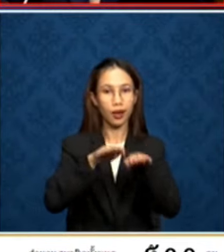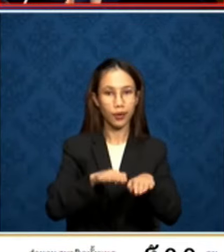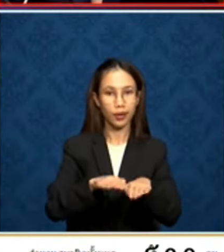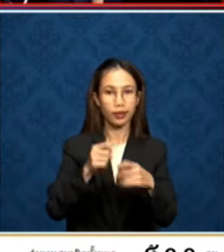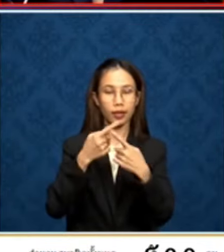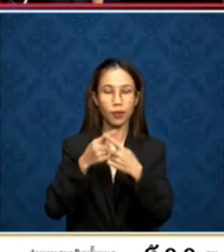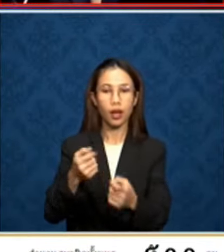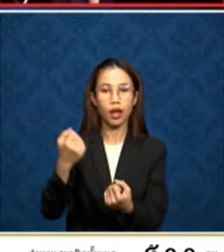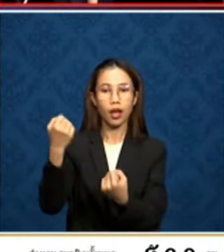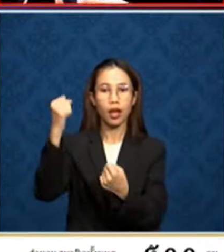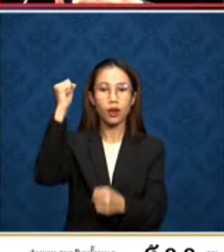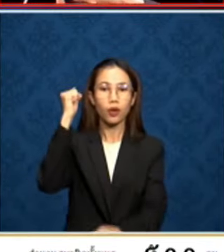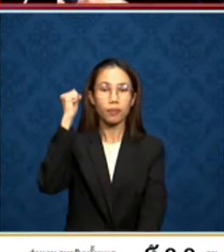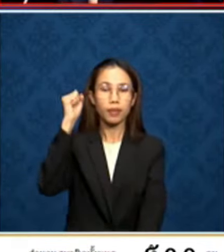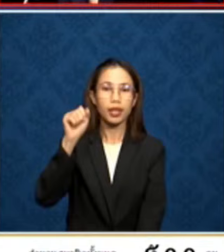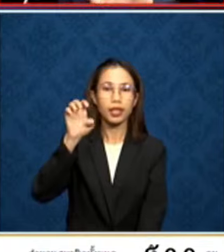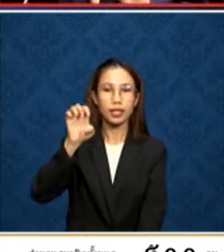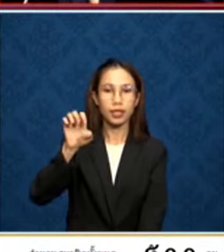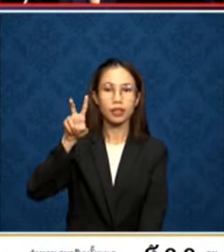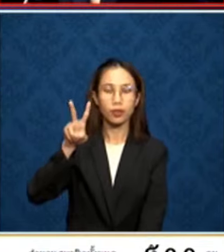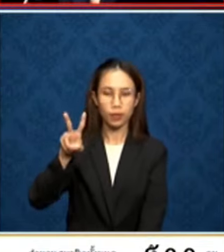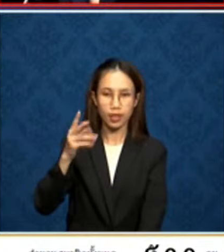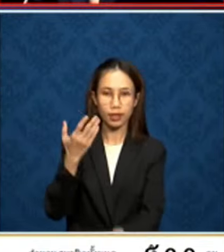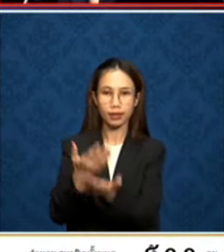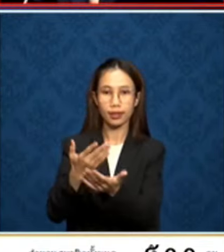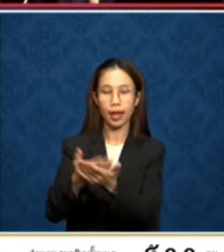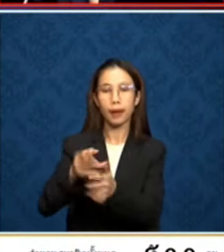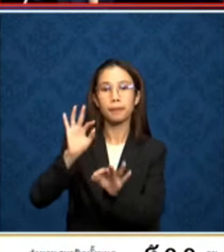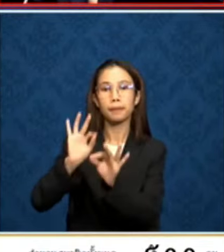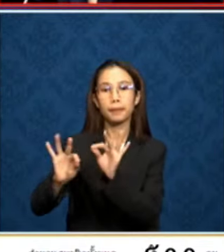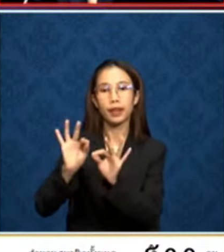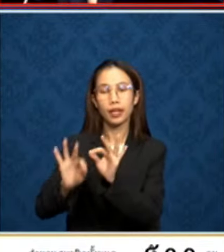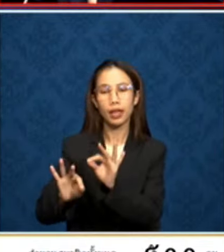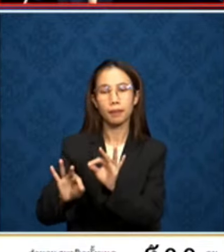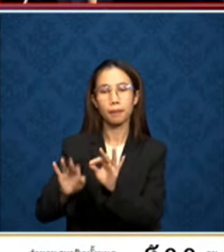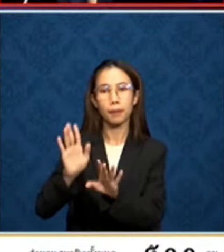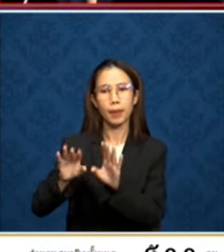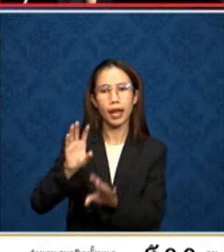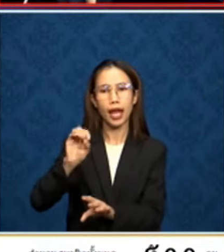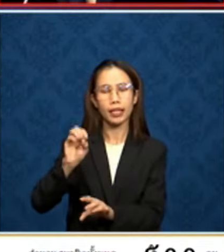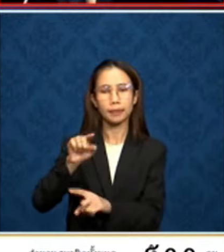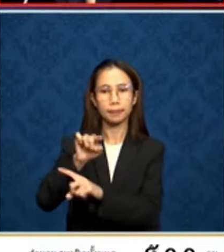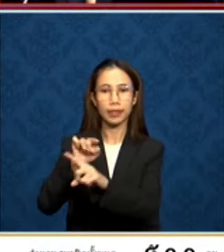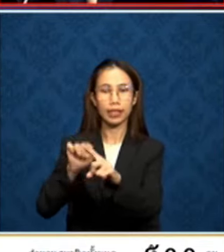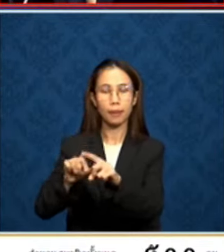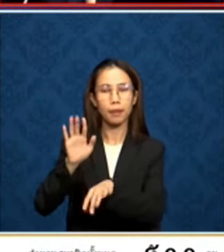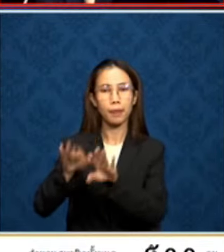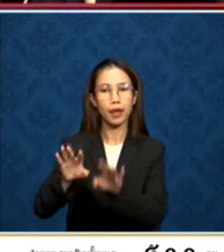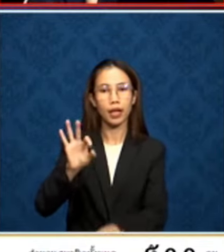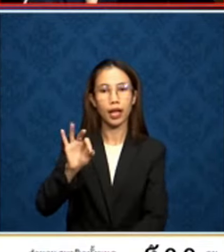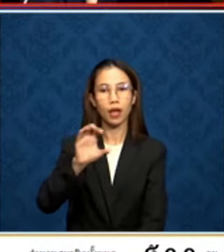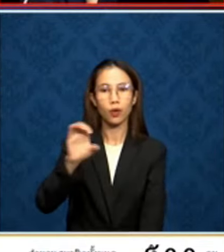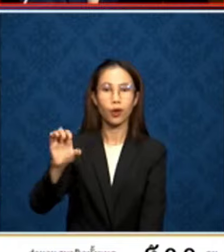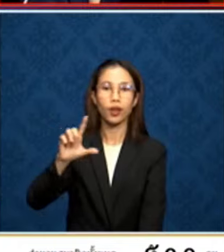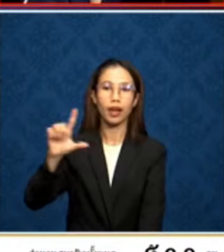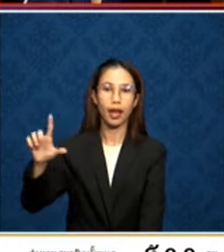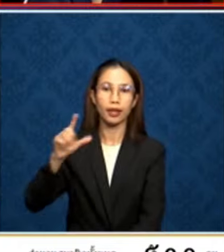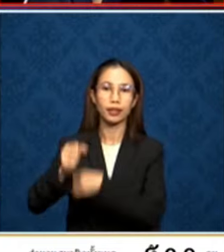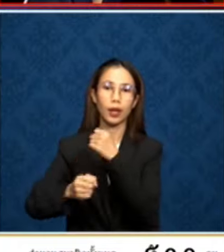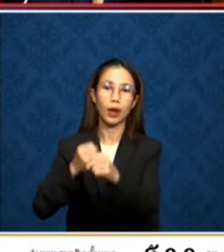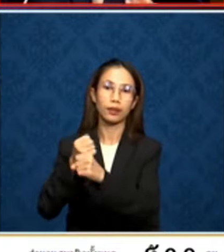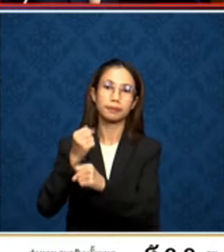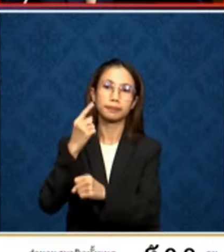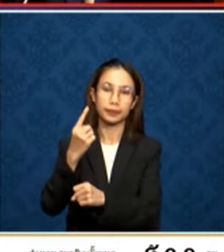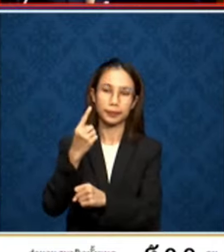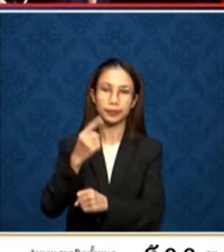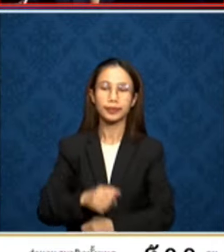รถ EVนะคะมีค่าใใช้จ่ายที่ประหยัดลงมามากค่ะถึงร้อยละ 50หรือราว 900ล้านบาทต่อปี